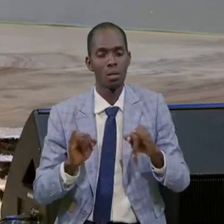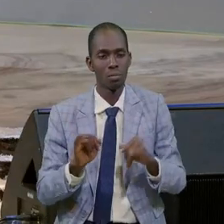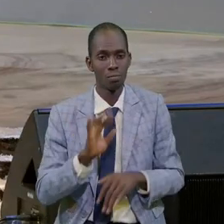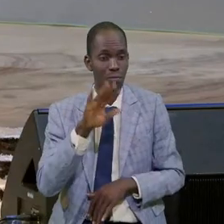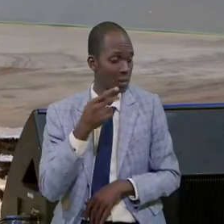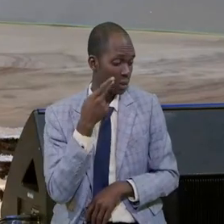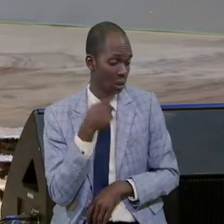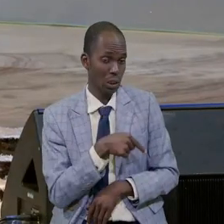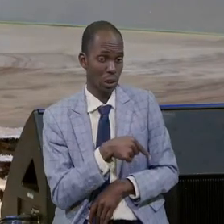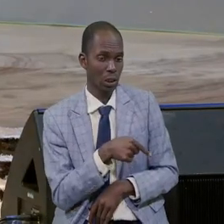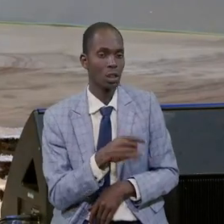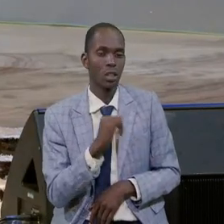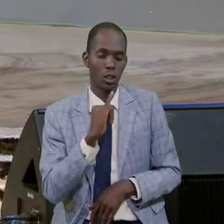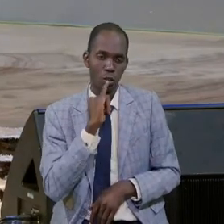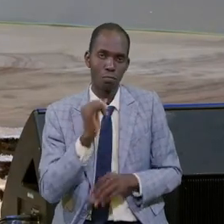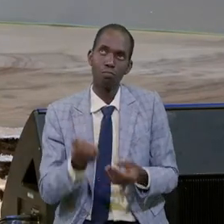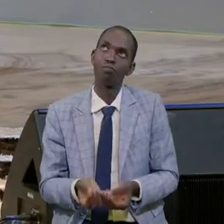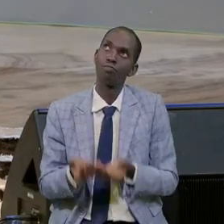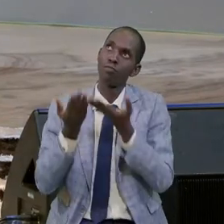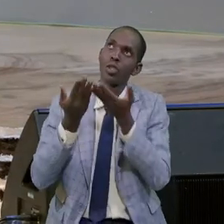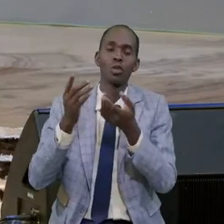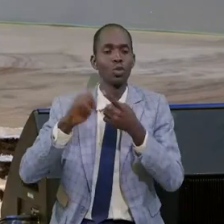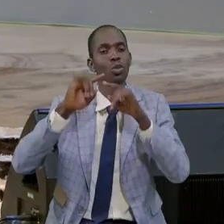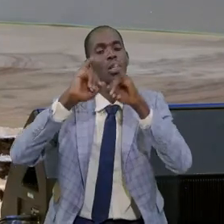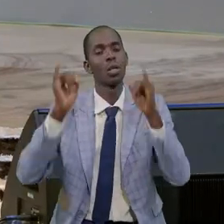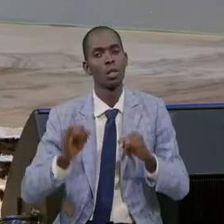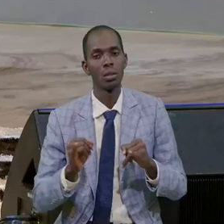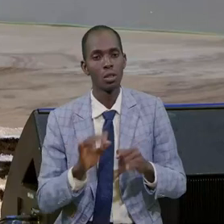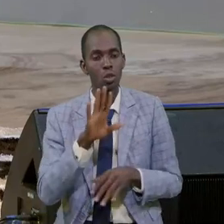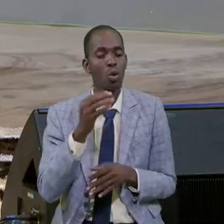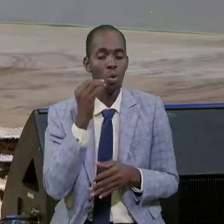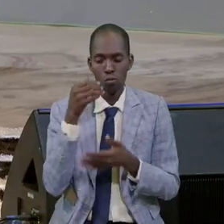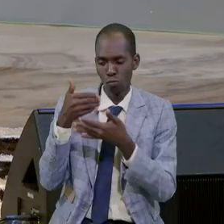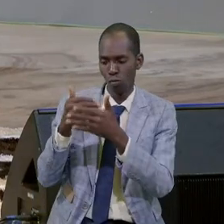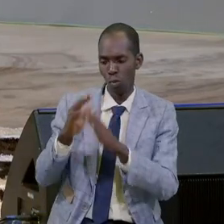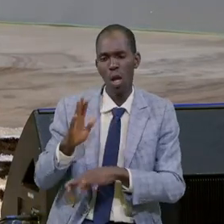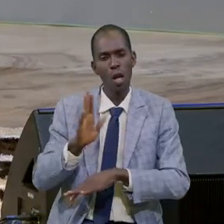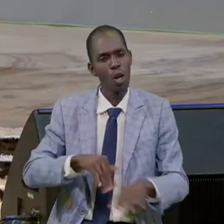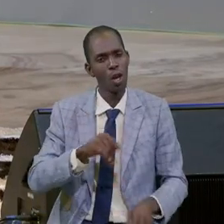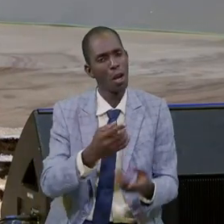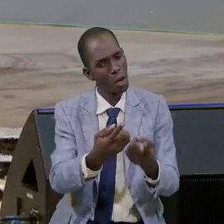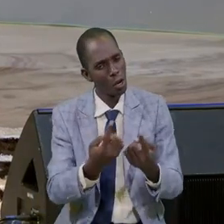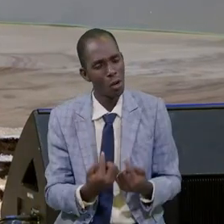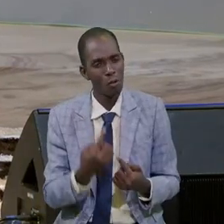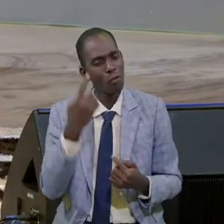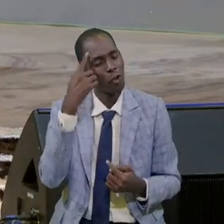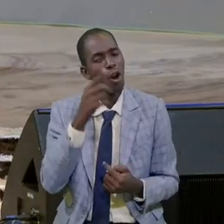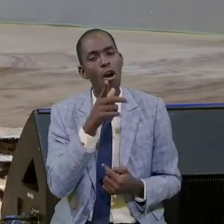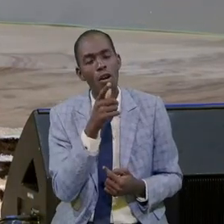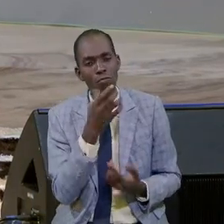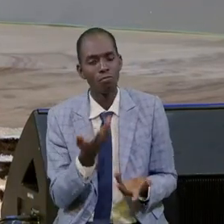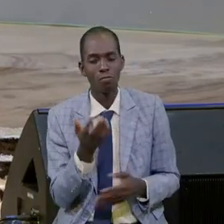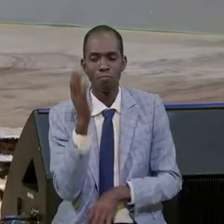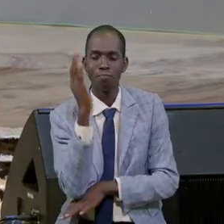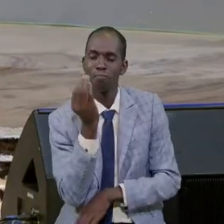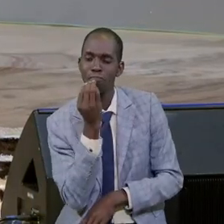Ceci a été offert en sacrifice. Votre voisin vous appelle et dit, viens déjeuner